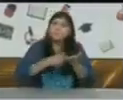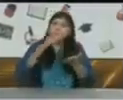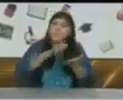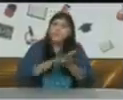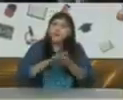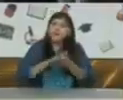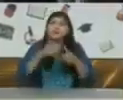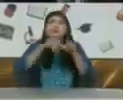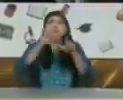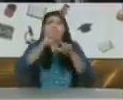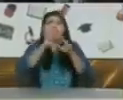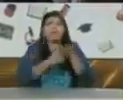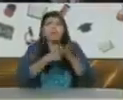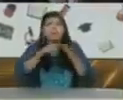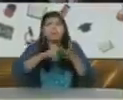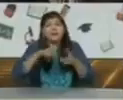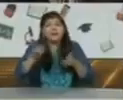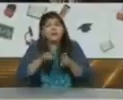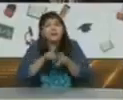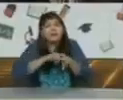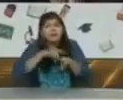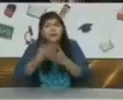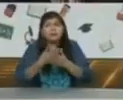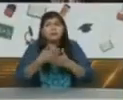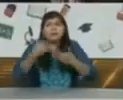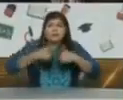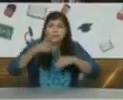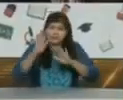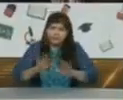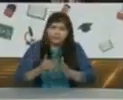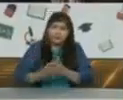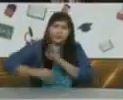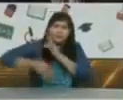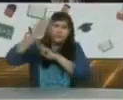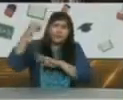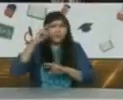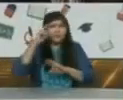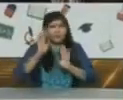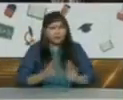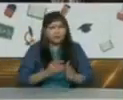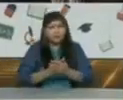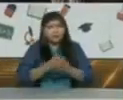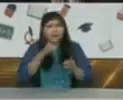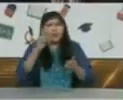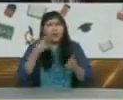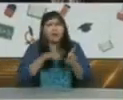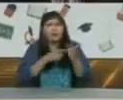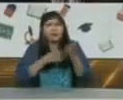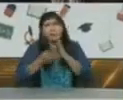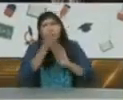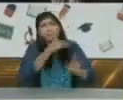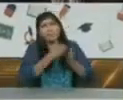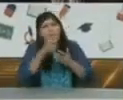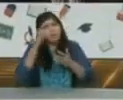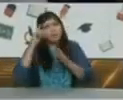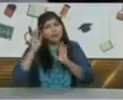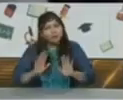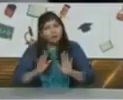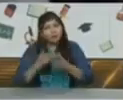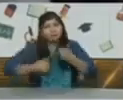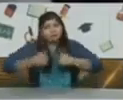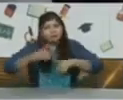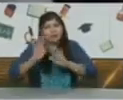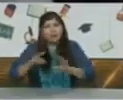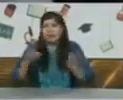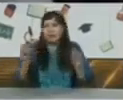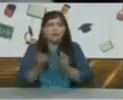है? सब पता है, पहले से पता है, साल भर पहले से पता है।